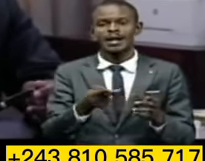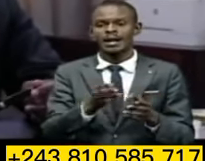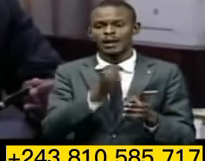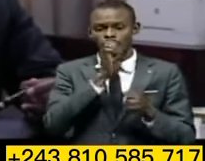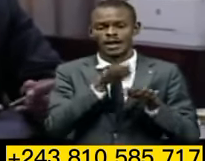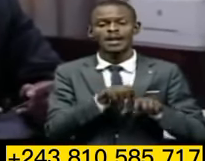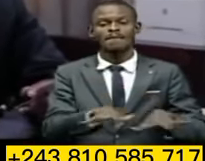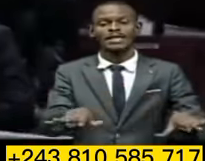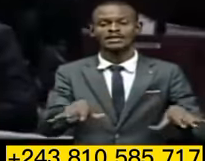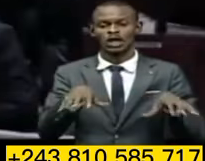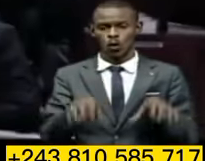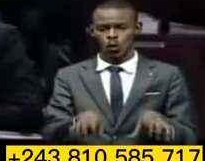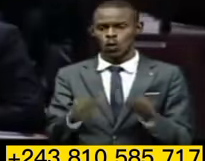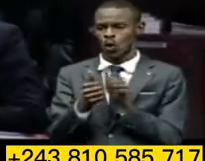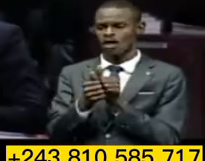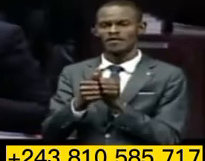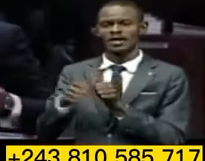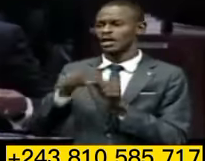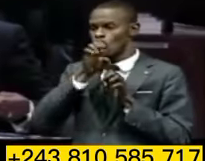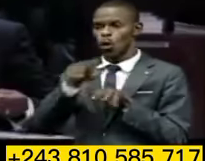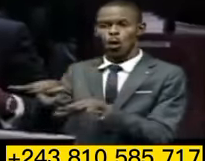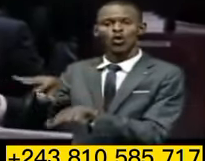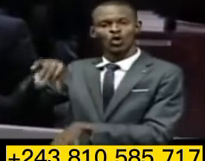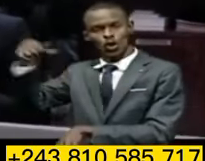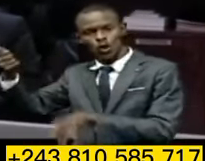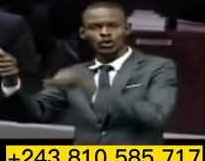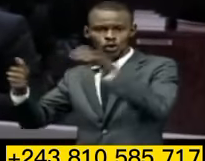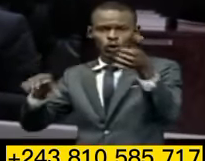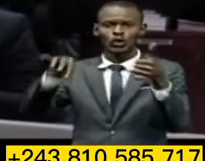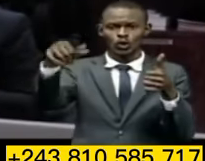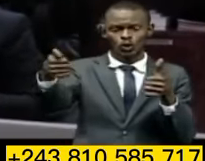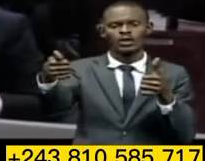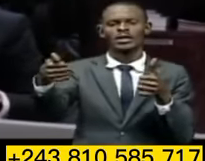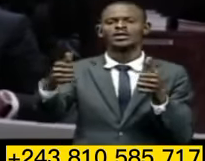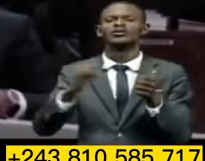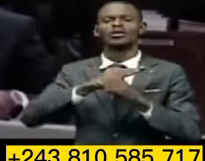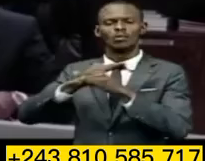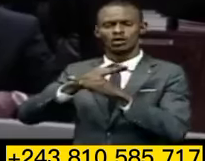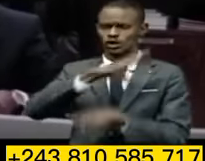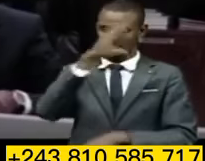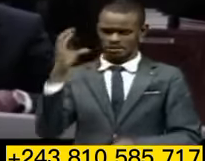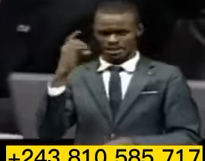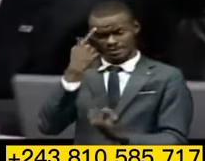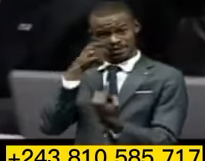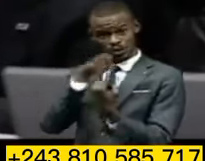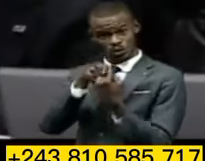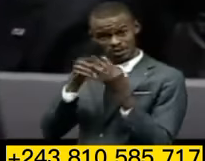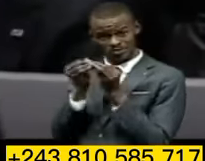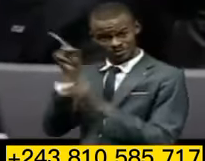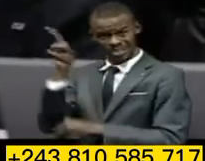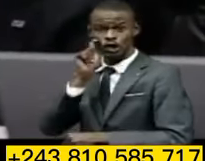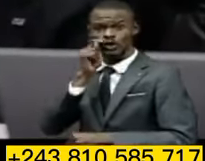changement climatique, état des lieux et perspectives. L'enjeu ici est de faire un plaidoyer pour une économie